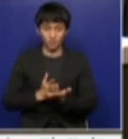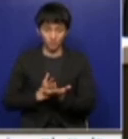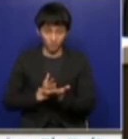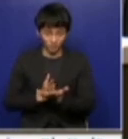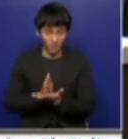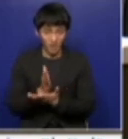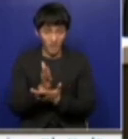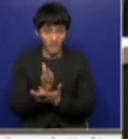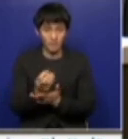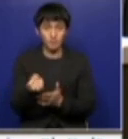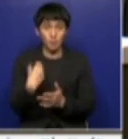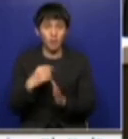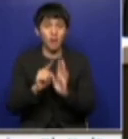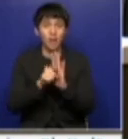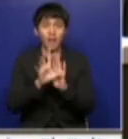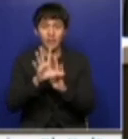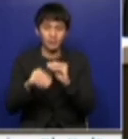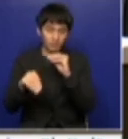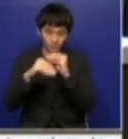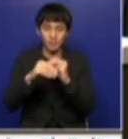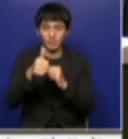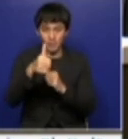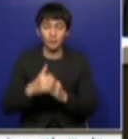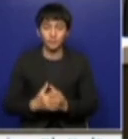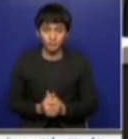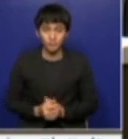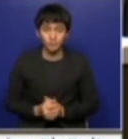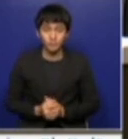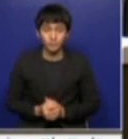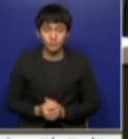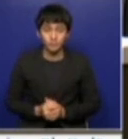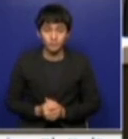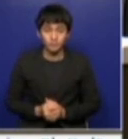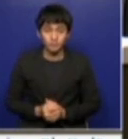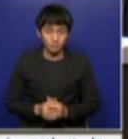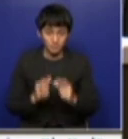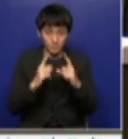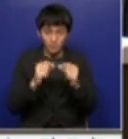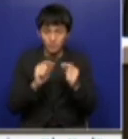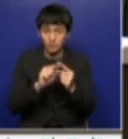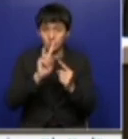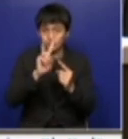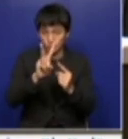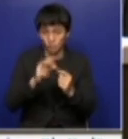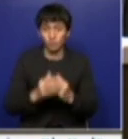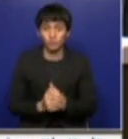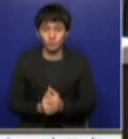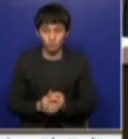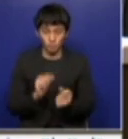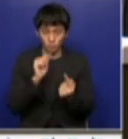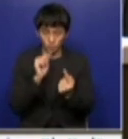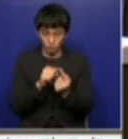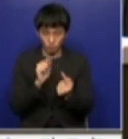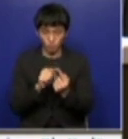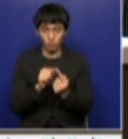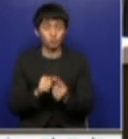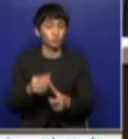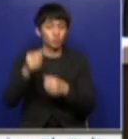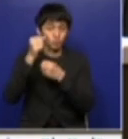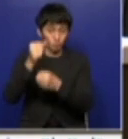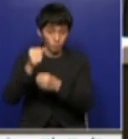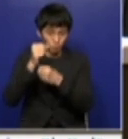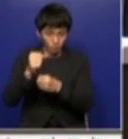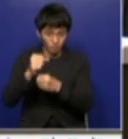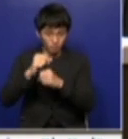แจ้งผมมาว่าได้อีก 5นาทีอ่ะมีอยู่ 2ครับการสลายการชุมนุมมีมี